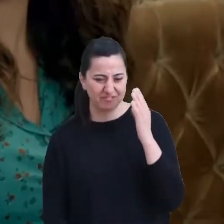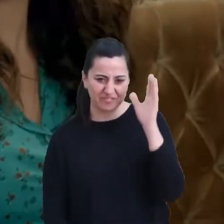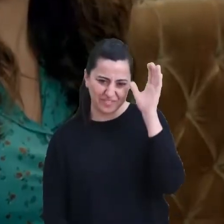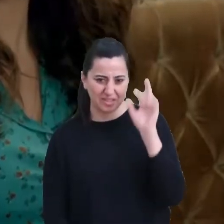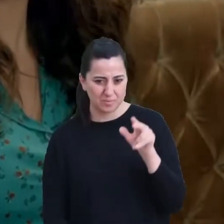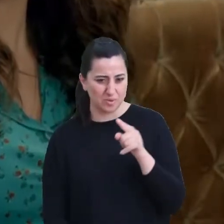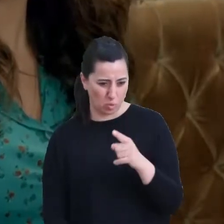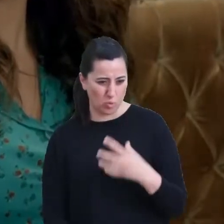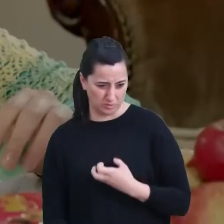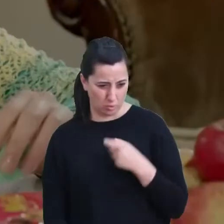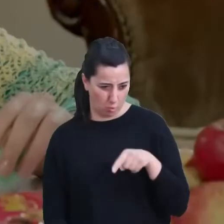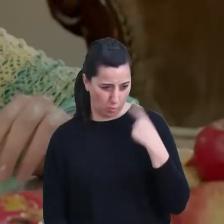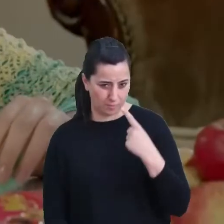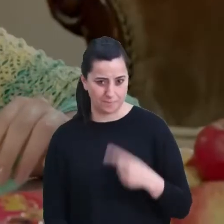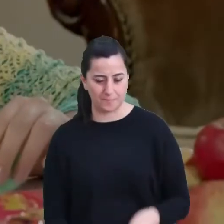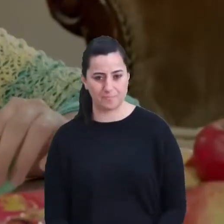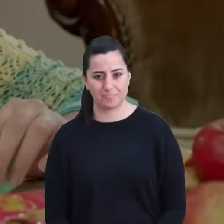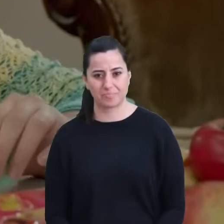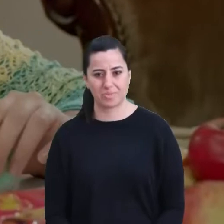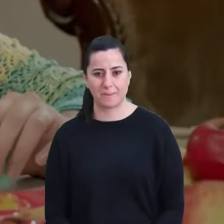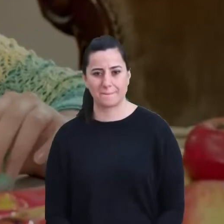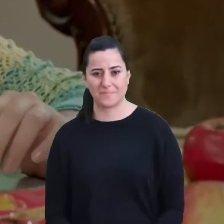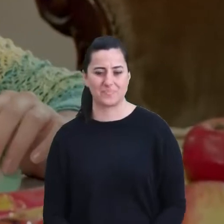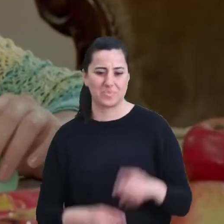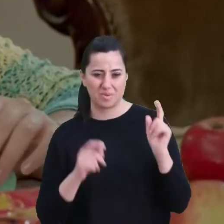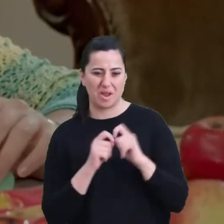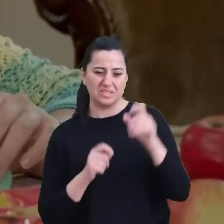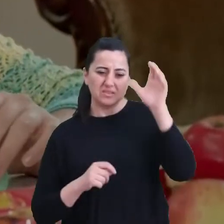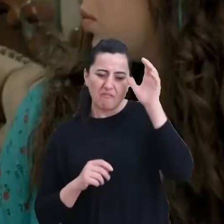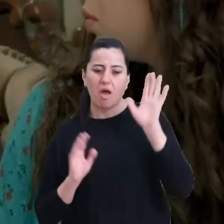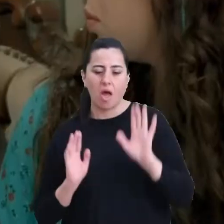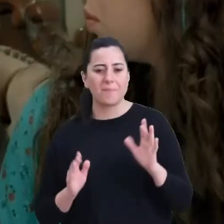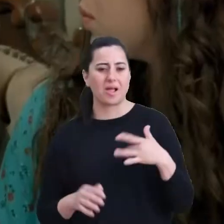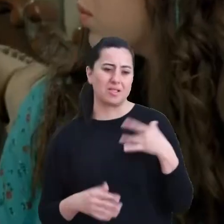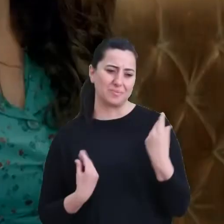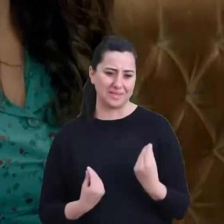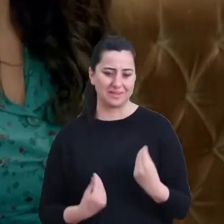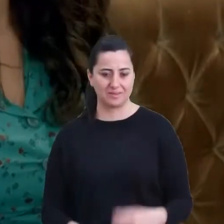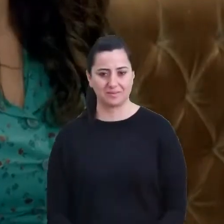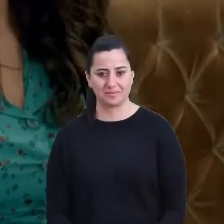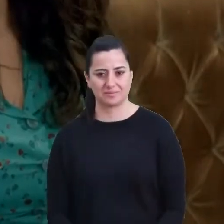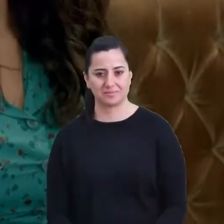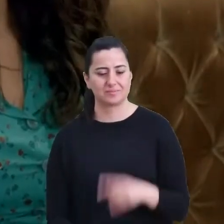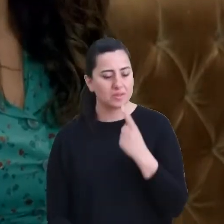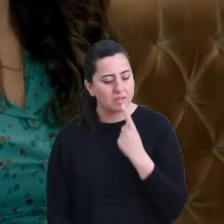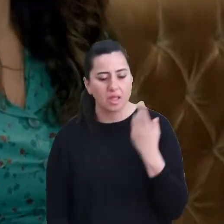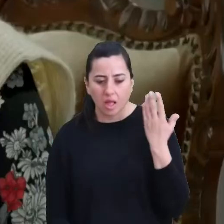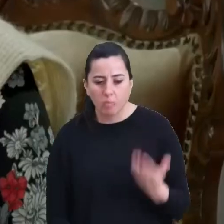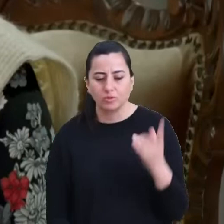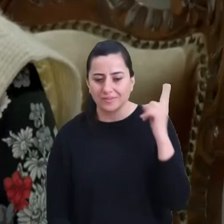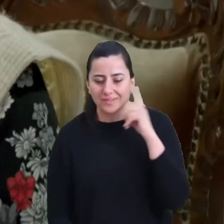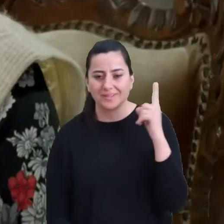ona filan canın sıkılmıyor değil mi? Şimdi bu Bahri saftır maftır ama iyi çocuktur. Bir dediğini iki